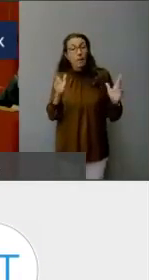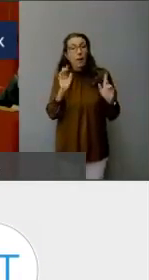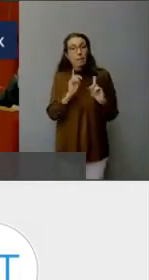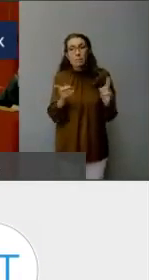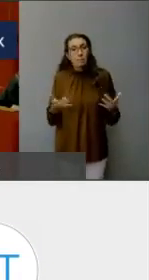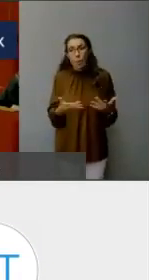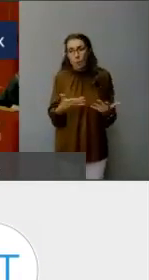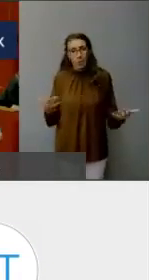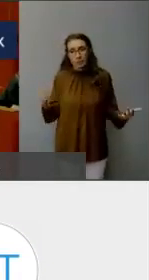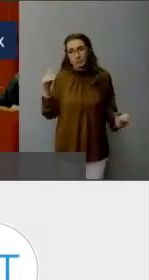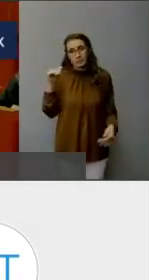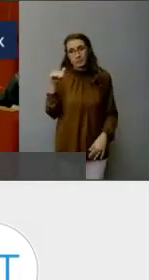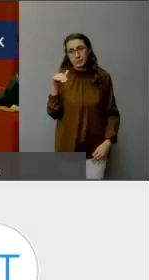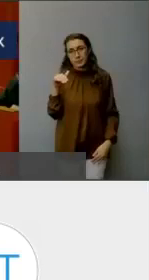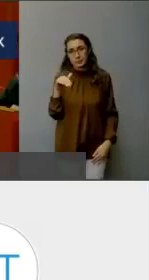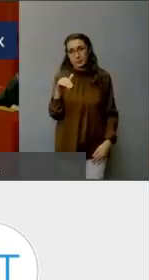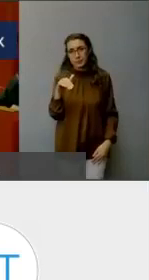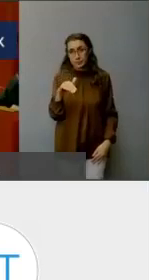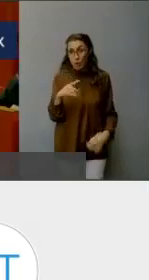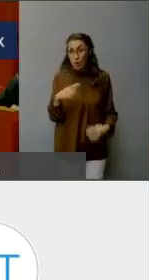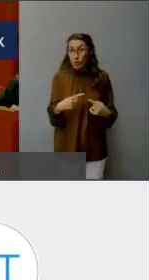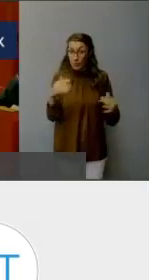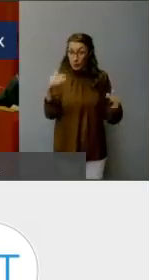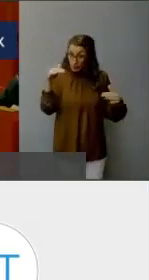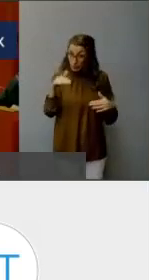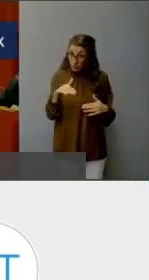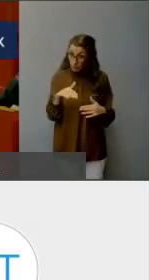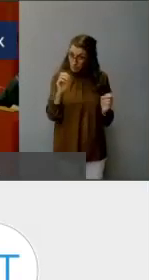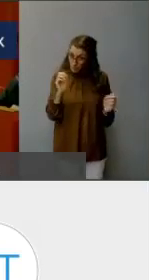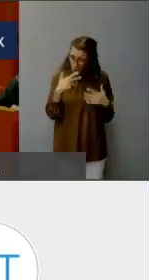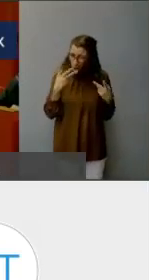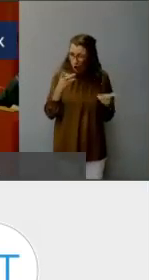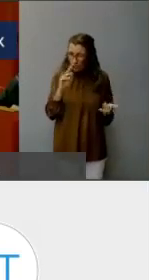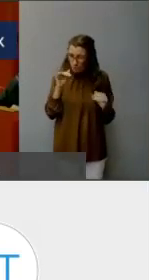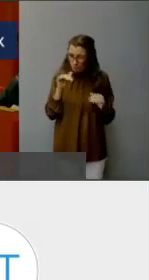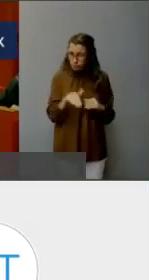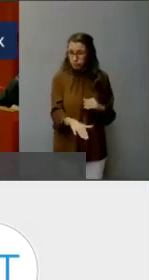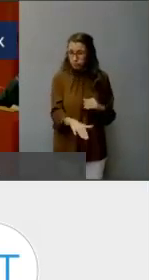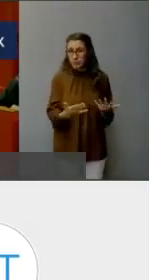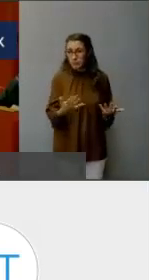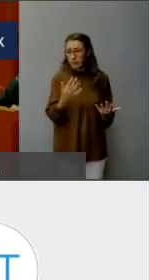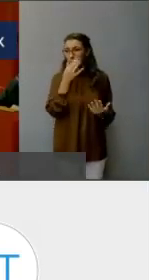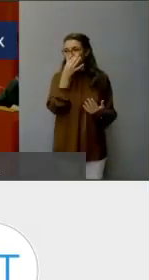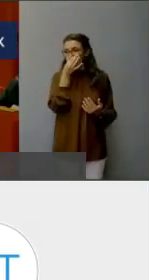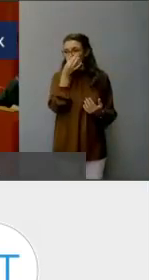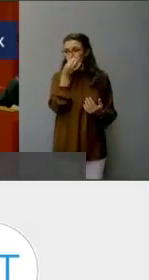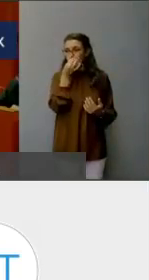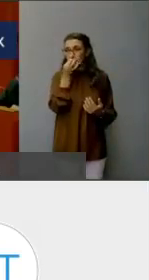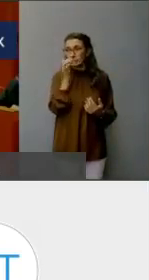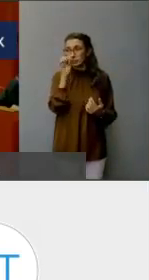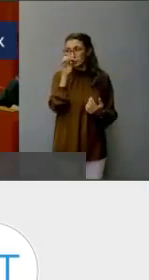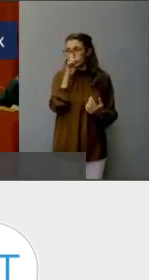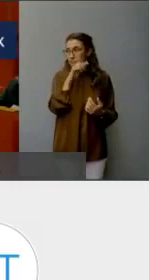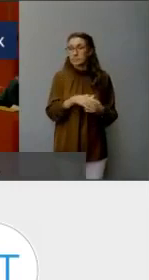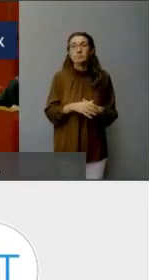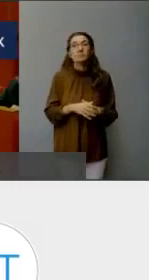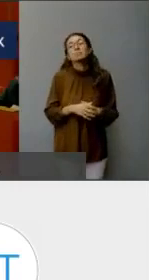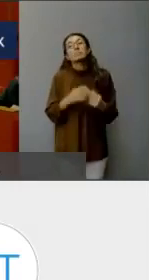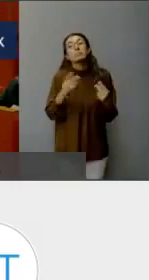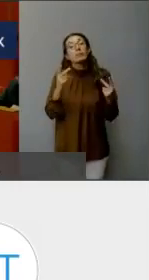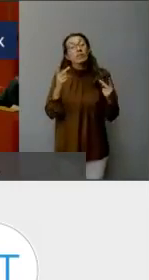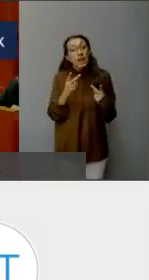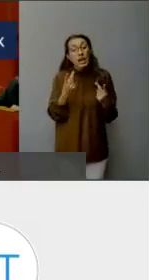si è fermata e si è anche accelerata e la decrescita è nei fatti anche se ci viene